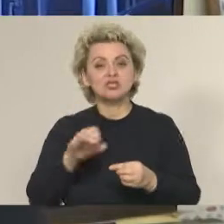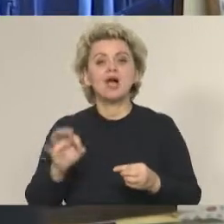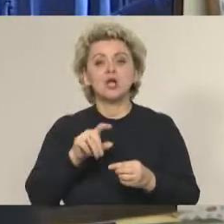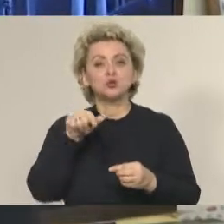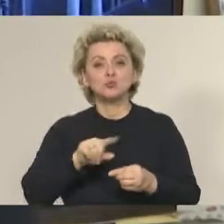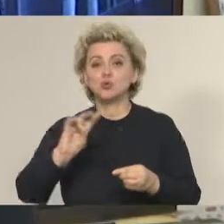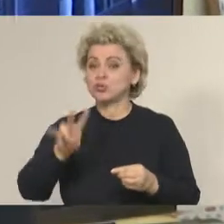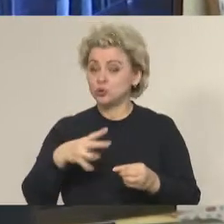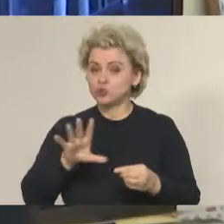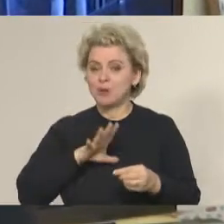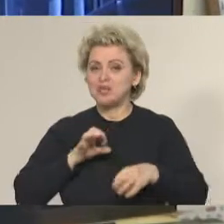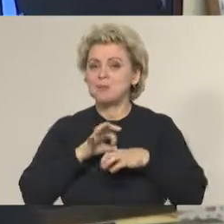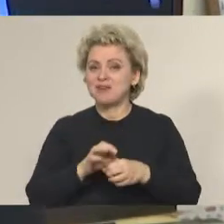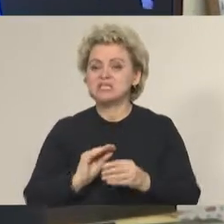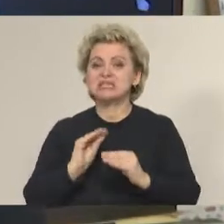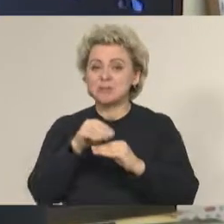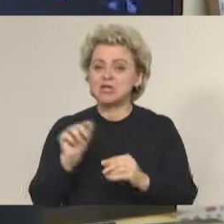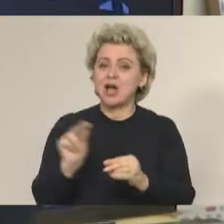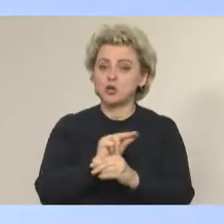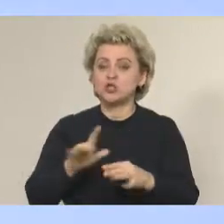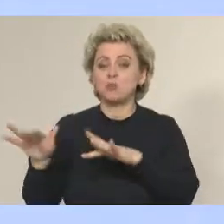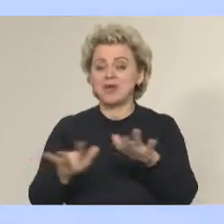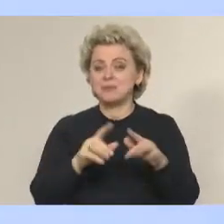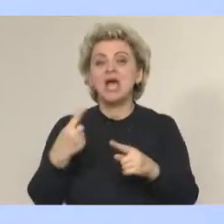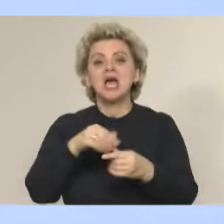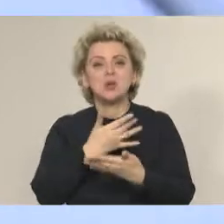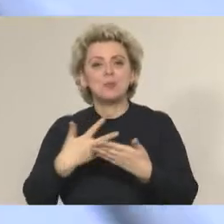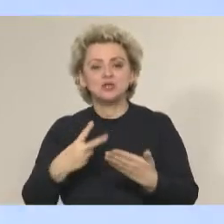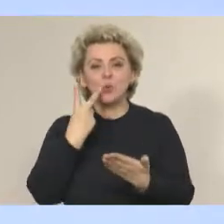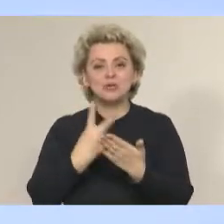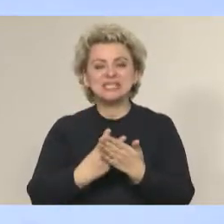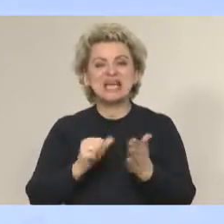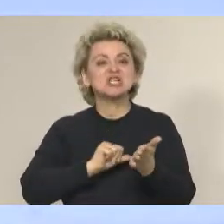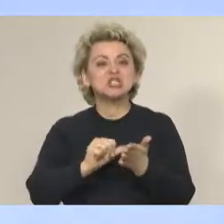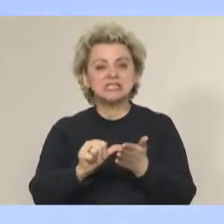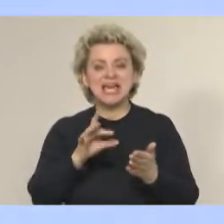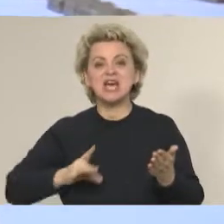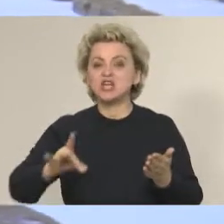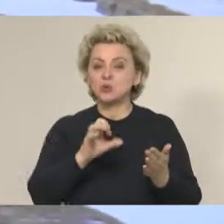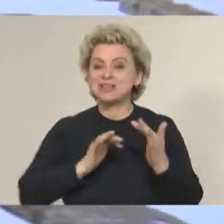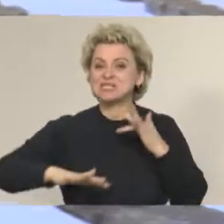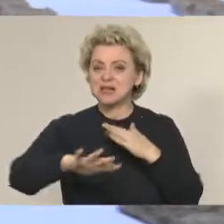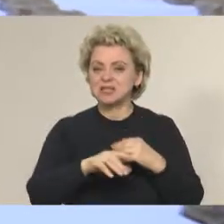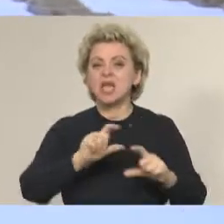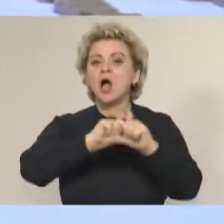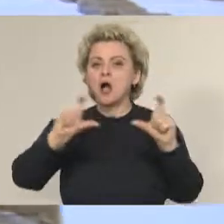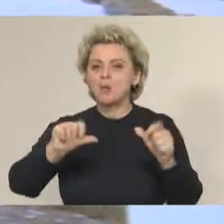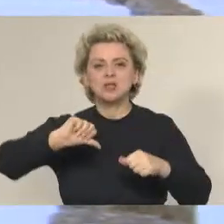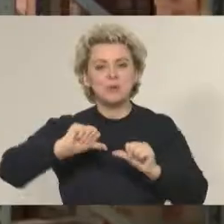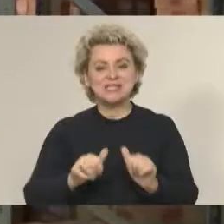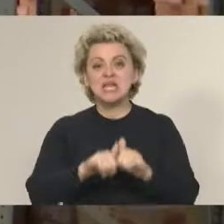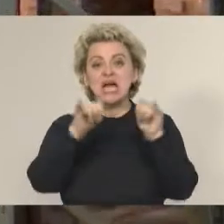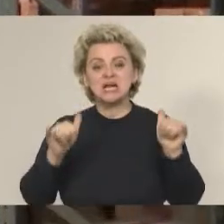что не пришлось проводить никаких корректирующих мероприятий. Эта продукция представлена в 60 регионах страны. Компания